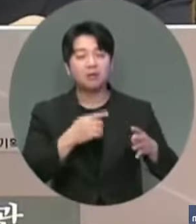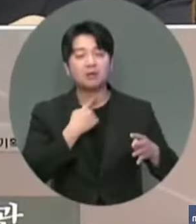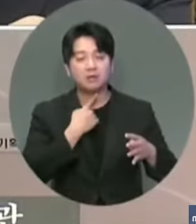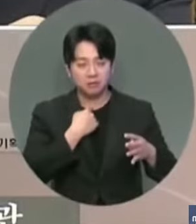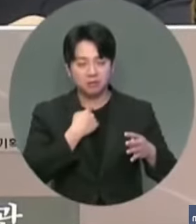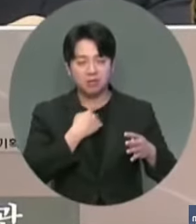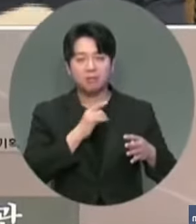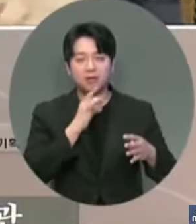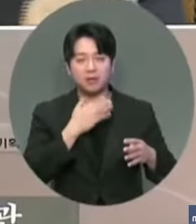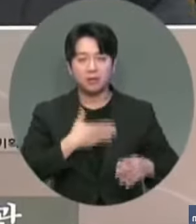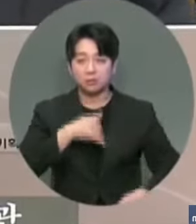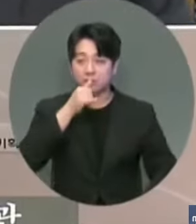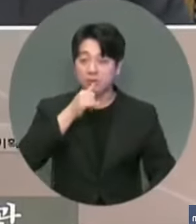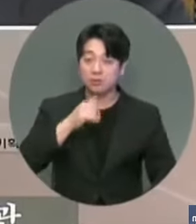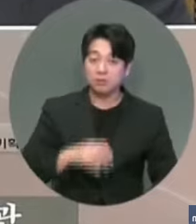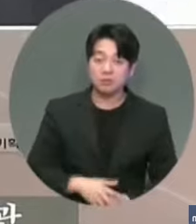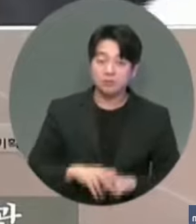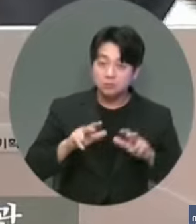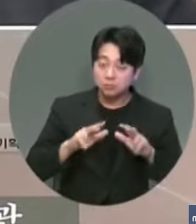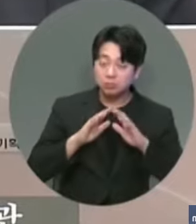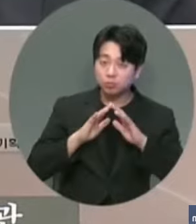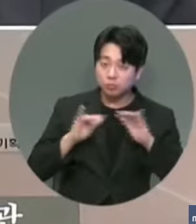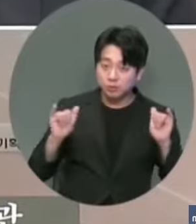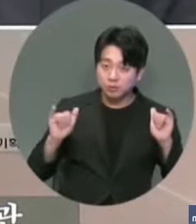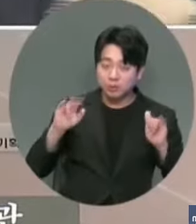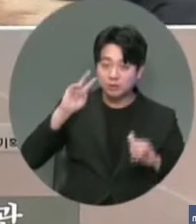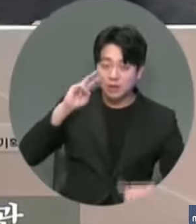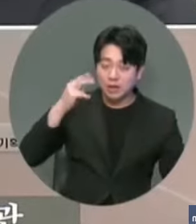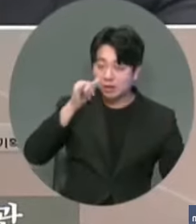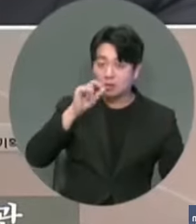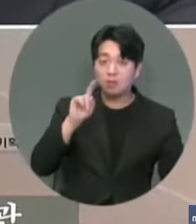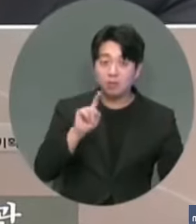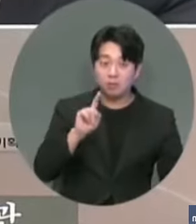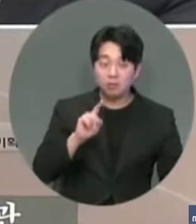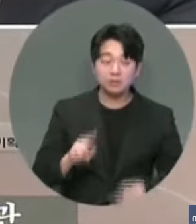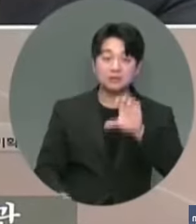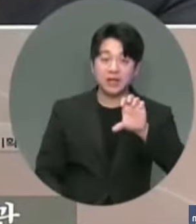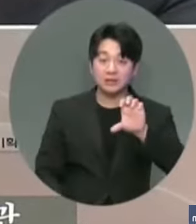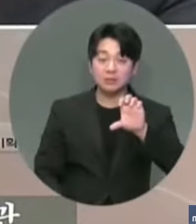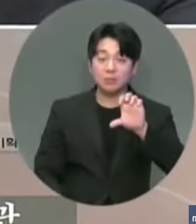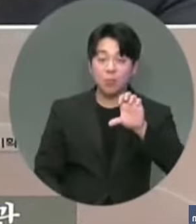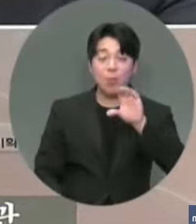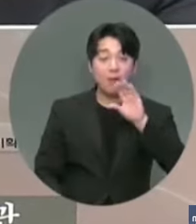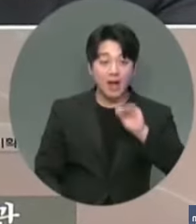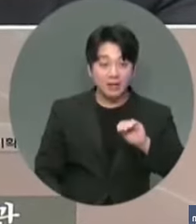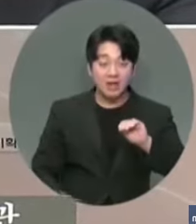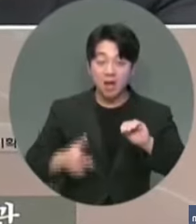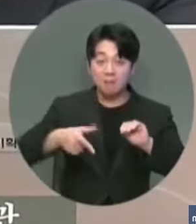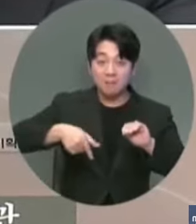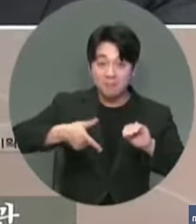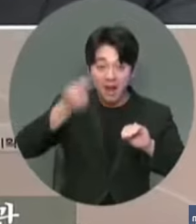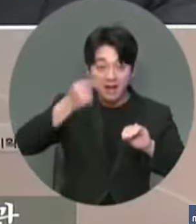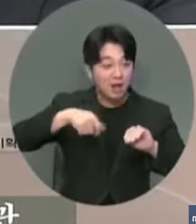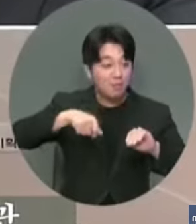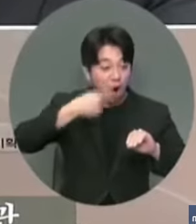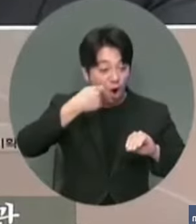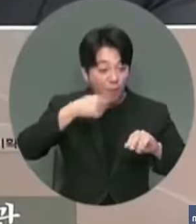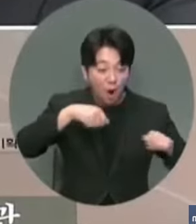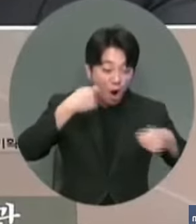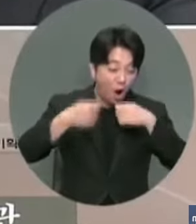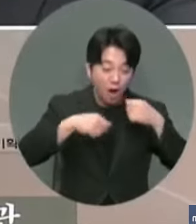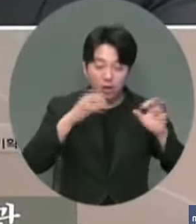자, 국민들이 착각하는 지점들 제가 지적하는 겁니다. 지금 45만 마리를 빨리 먹어서 없애자. 임기 중에 빨리 먹어서